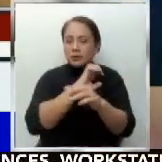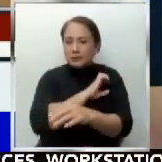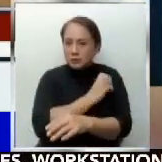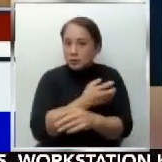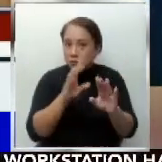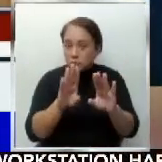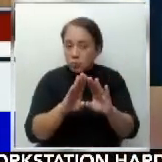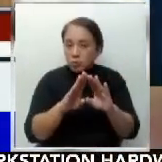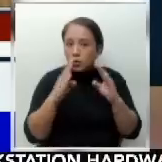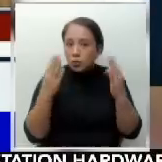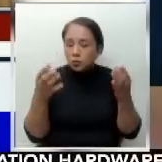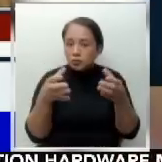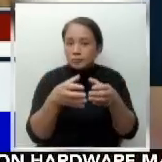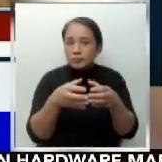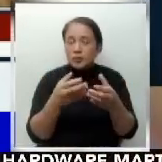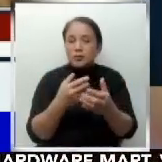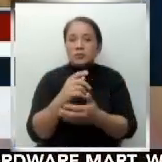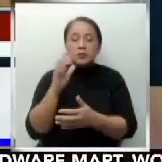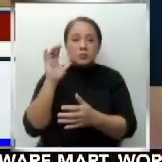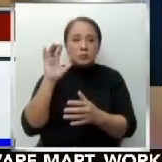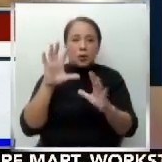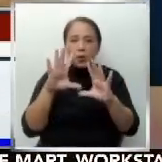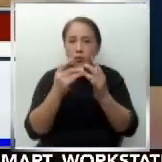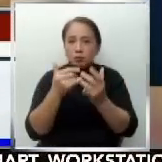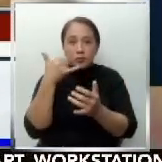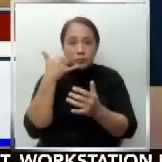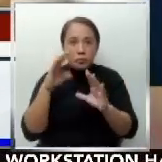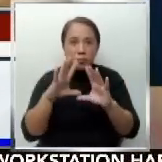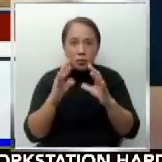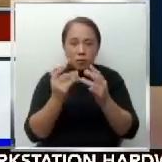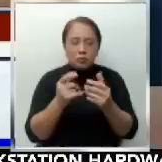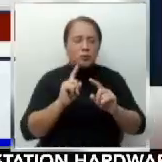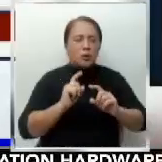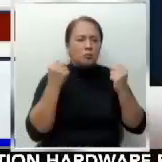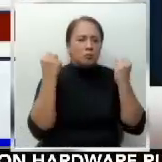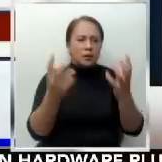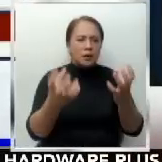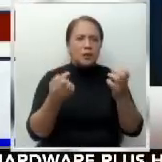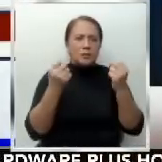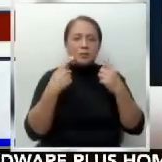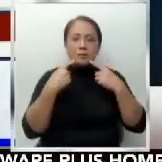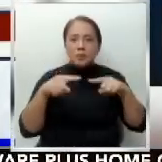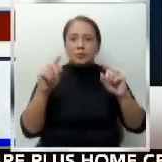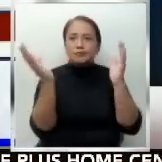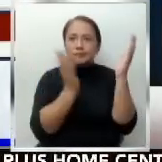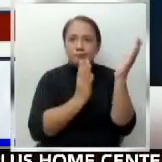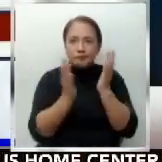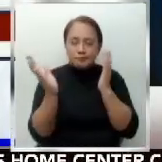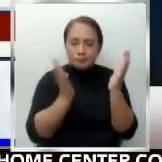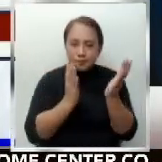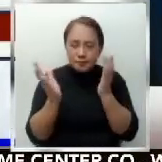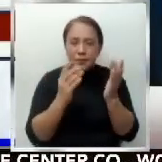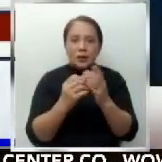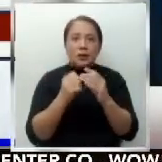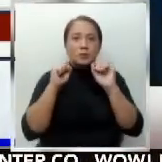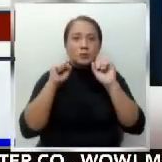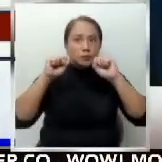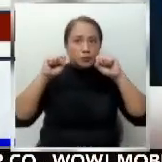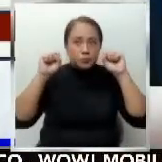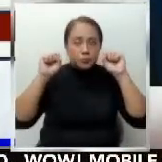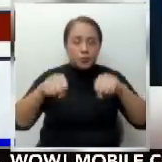ating telcos, yung mga marami tayong mga public services na po pwede na